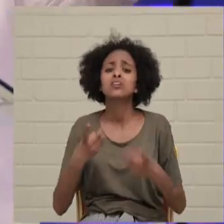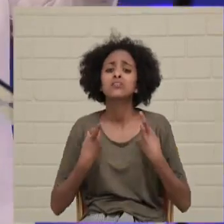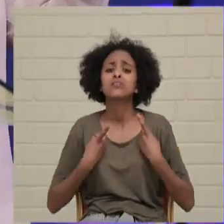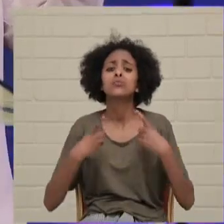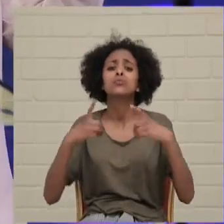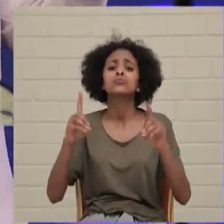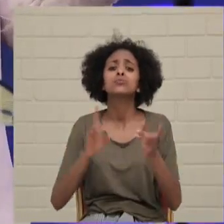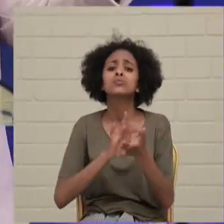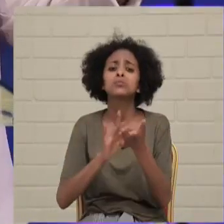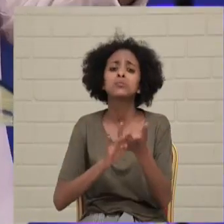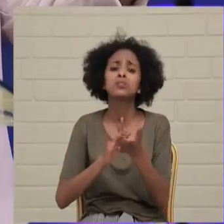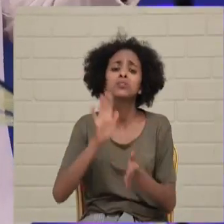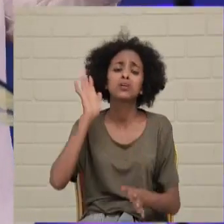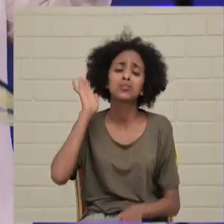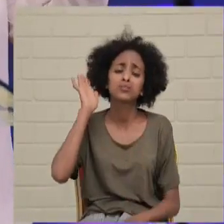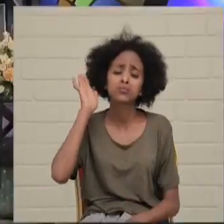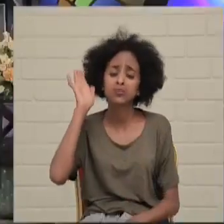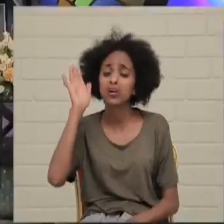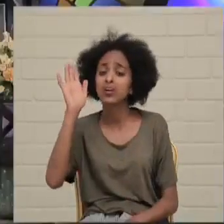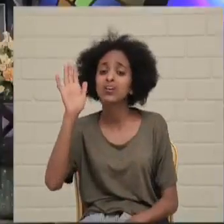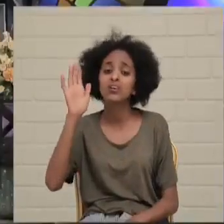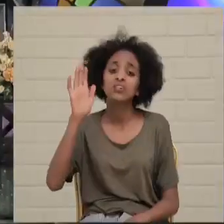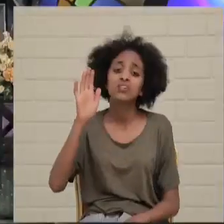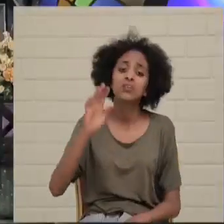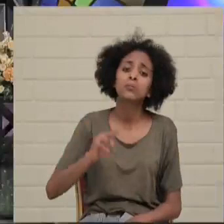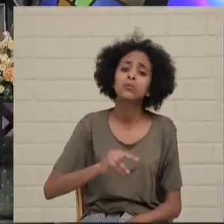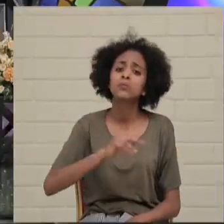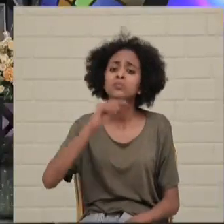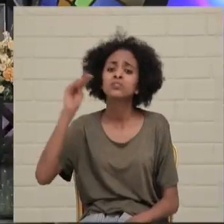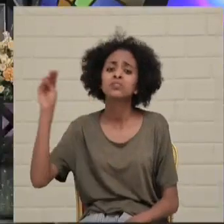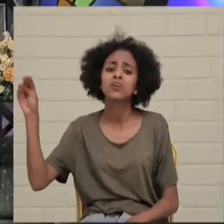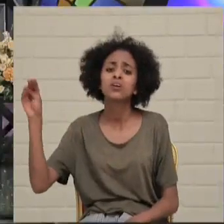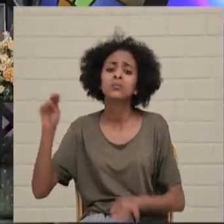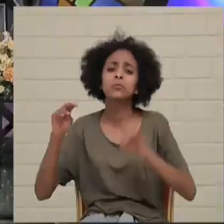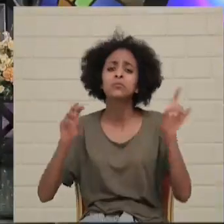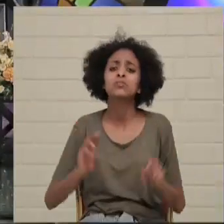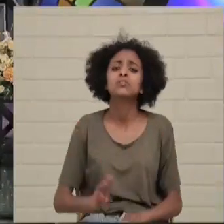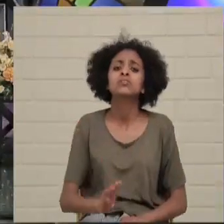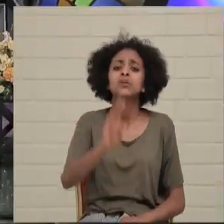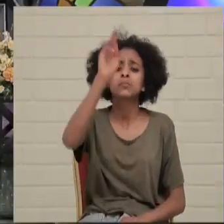ሰላም